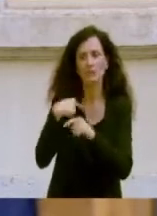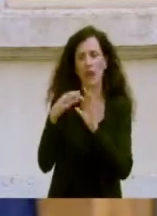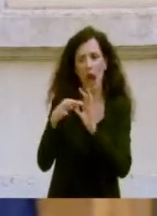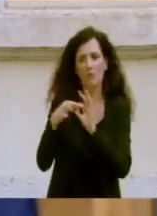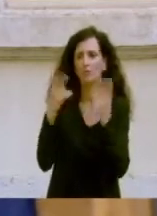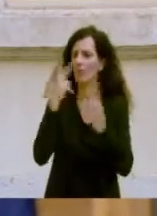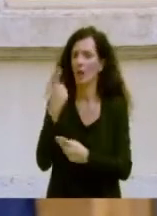un'iniziativa del genere